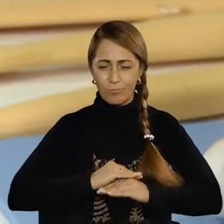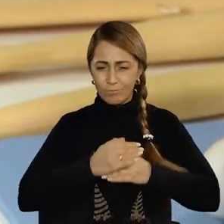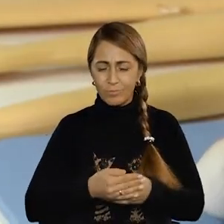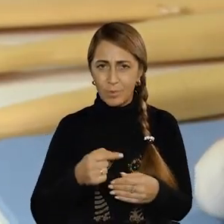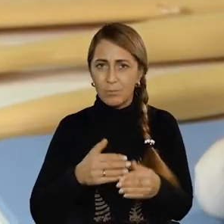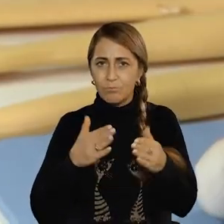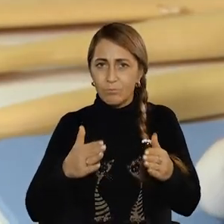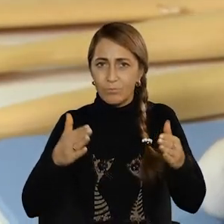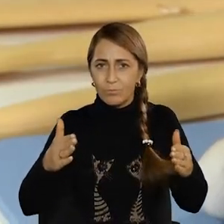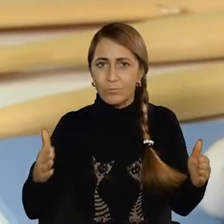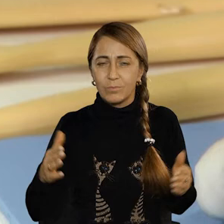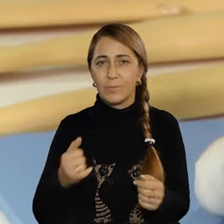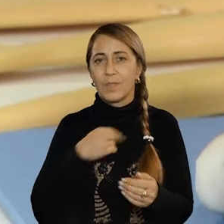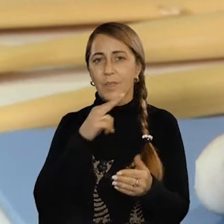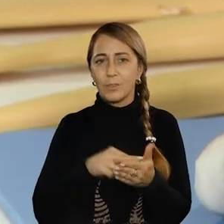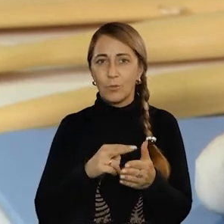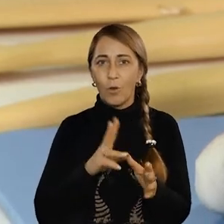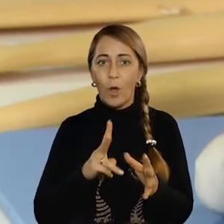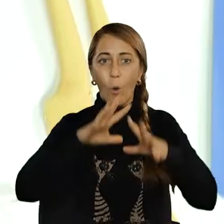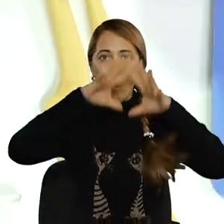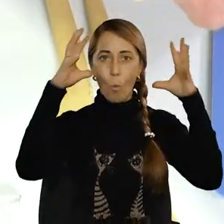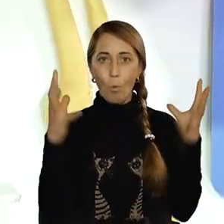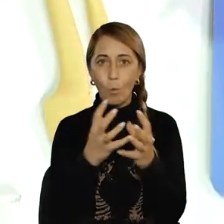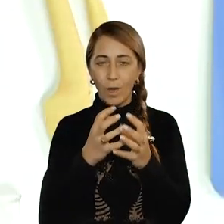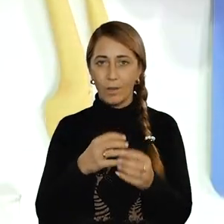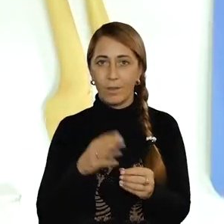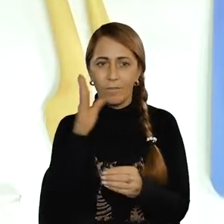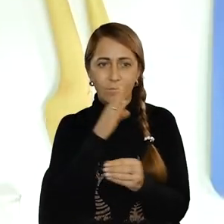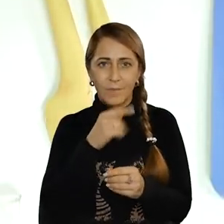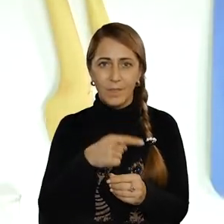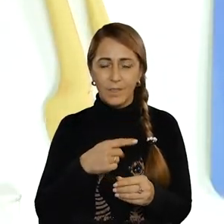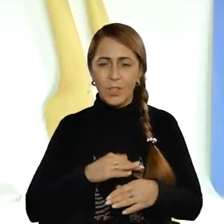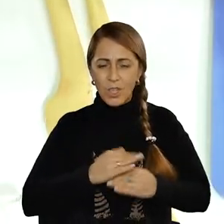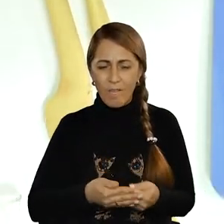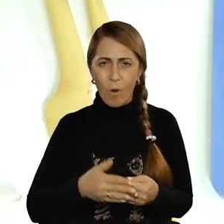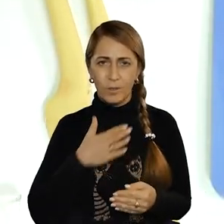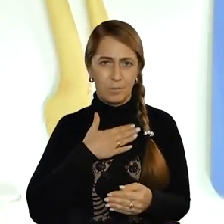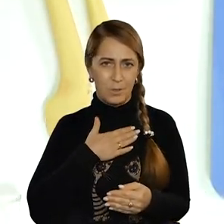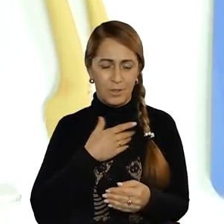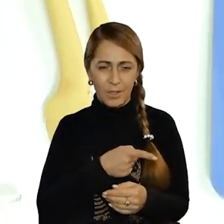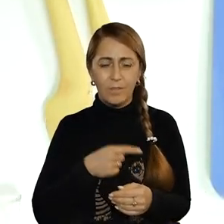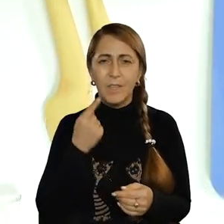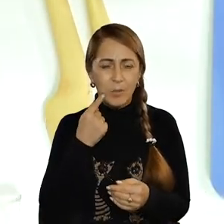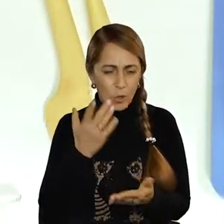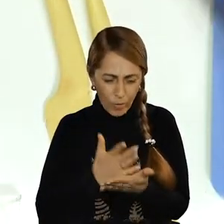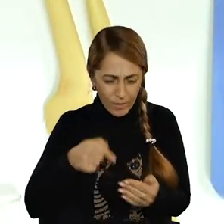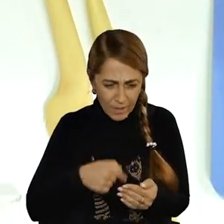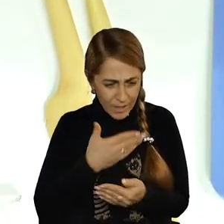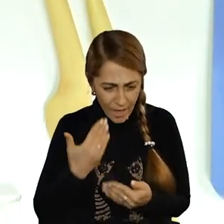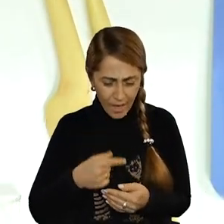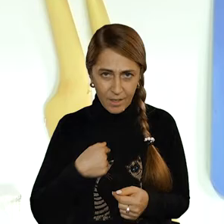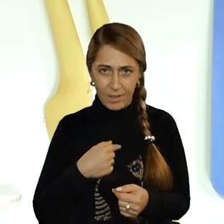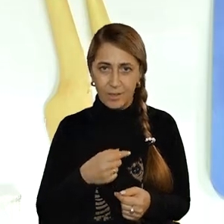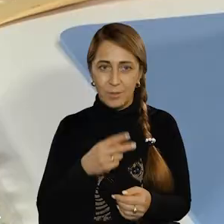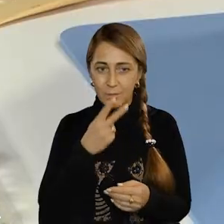побільшало і подібнилося до повітряної кульки. До чого б це? Аго, в животику-муркотику у тебе совість є?